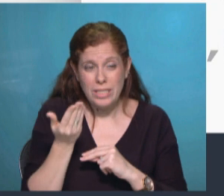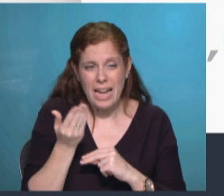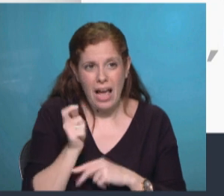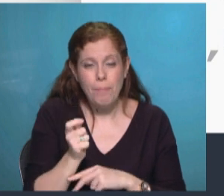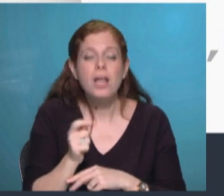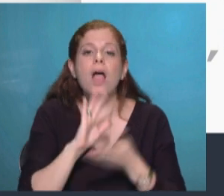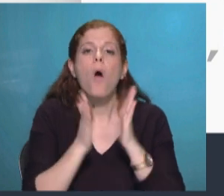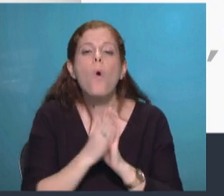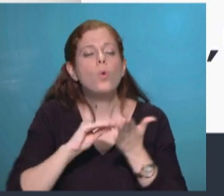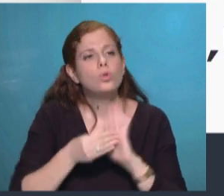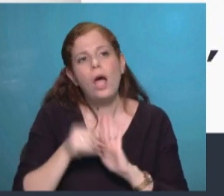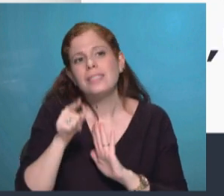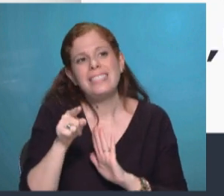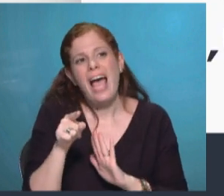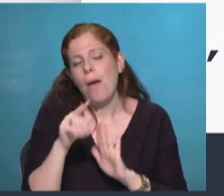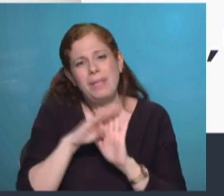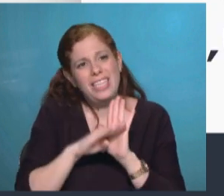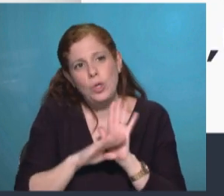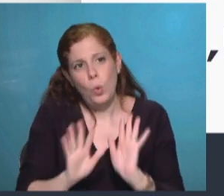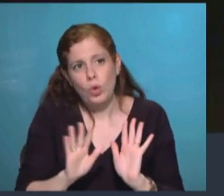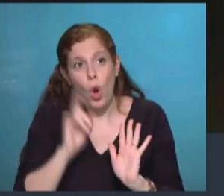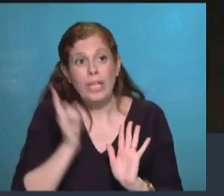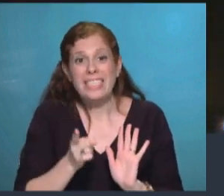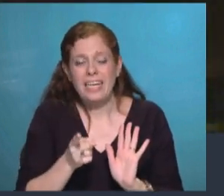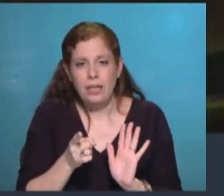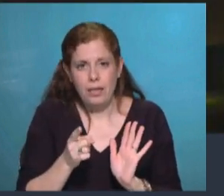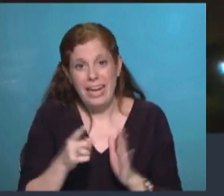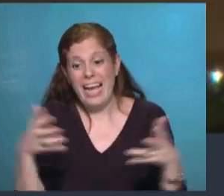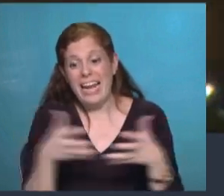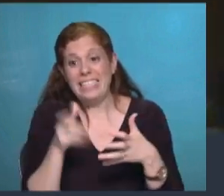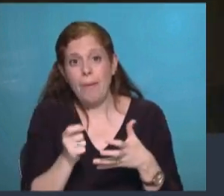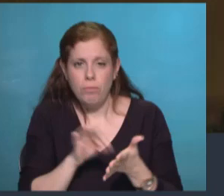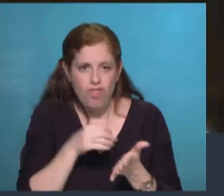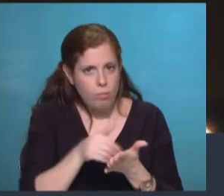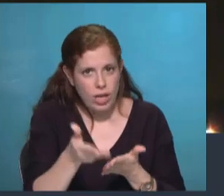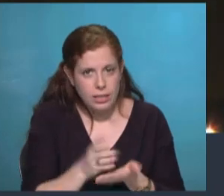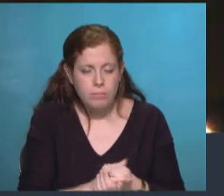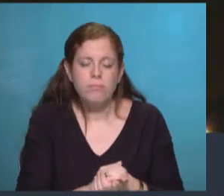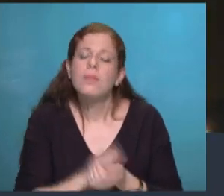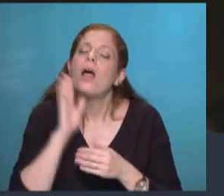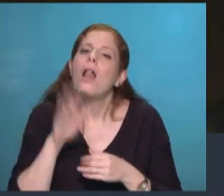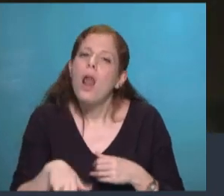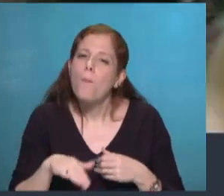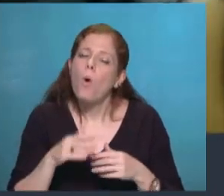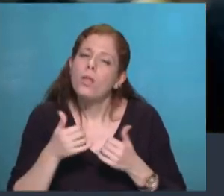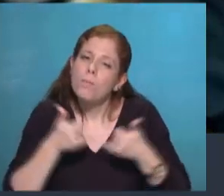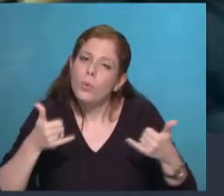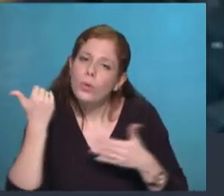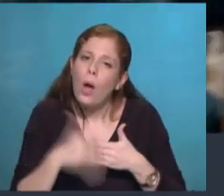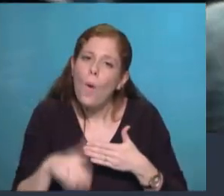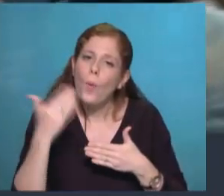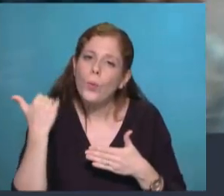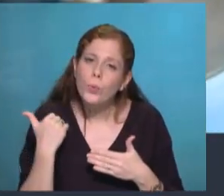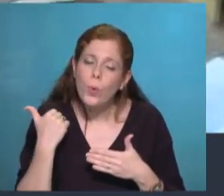זו המדיניות, לא צריך לכנס קבינט, אגב, כדי להמשיך את זה. על אף הירי לדרום וההתפתחויות האחרונות, ישיבת